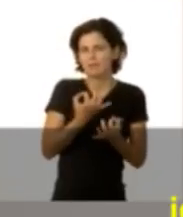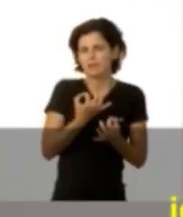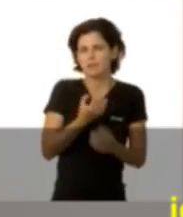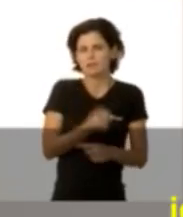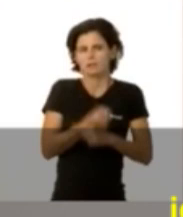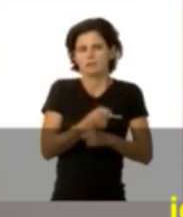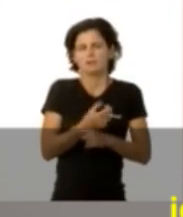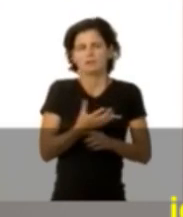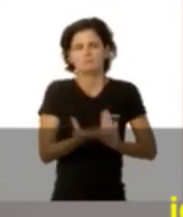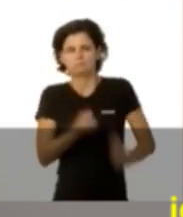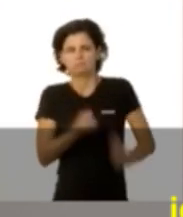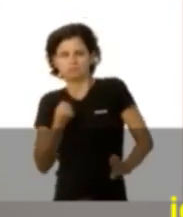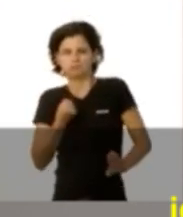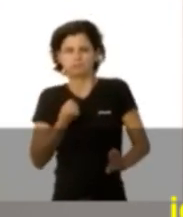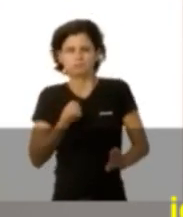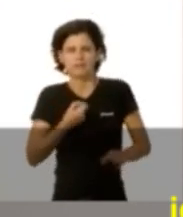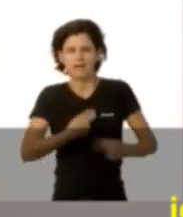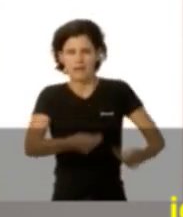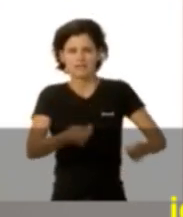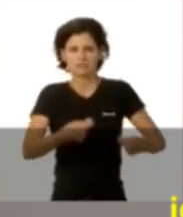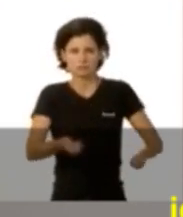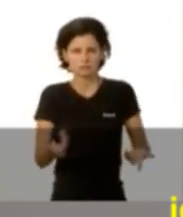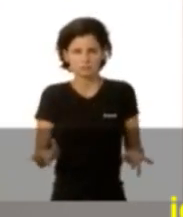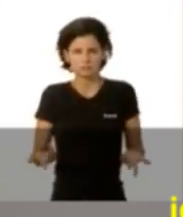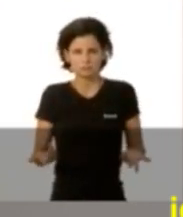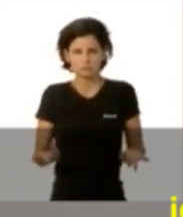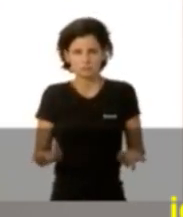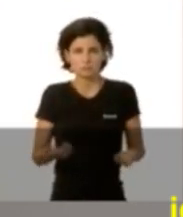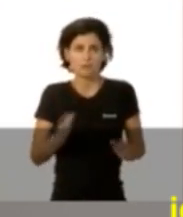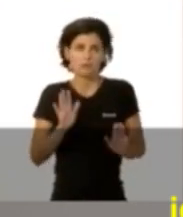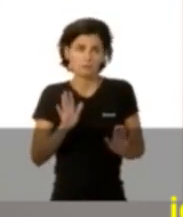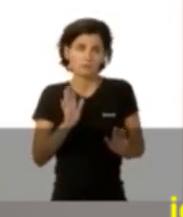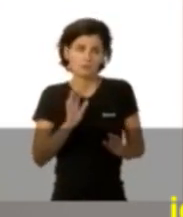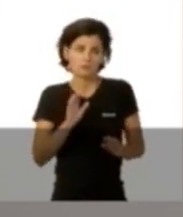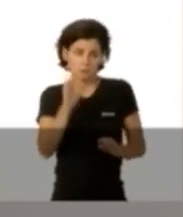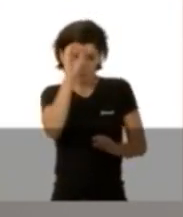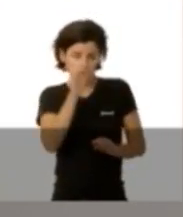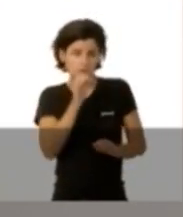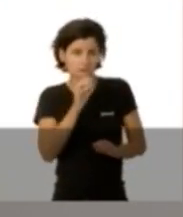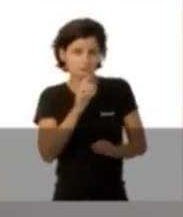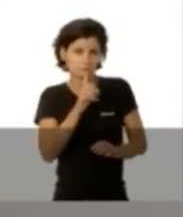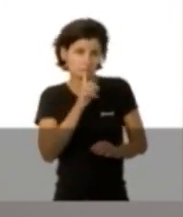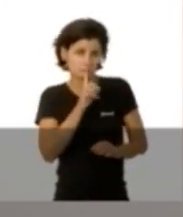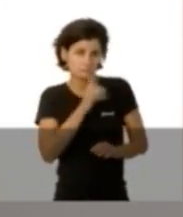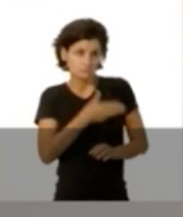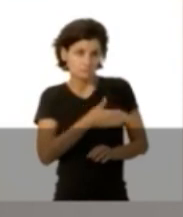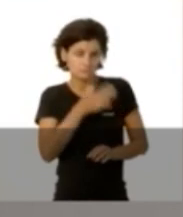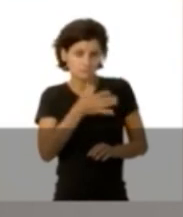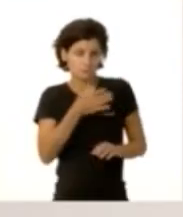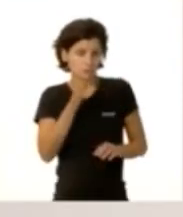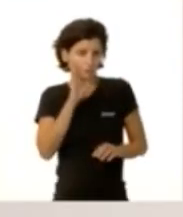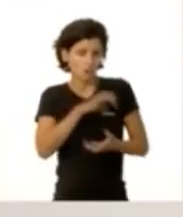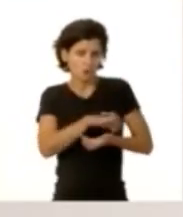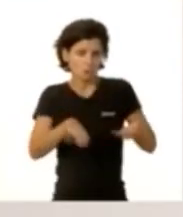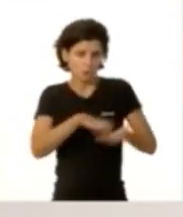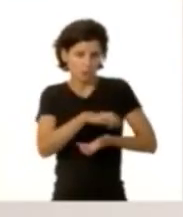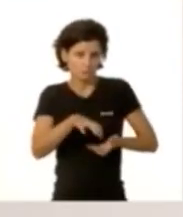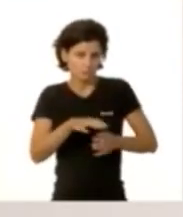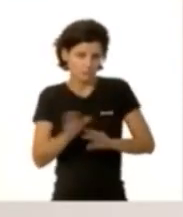Si hagueren sigut més continguts en la corrupció, a lo millor ara no tindrien que contindre tant la despesa, però bueno, esto aparte.